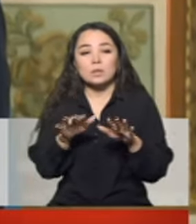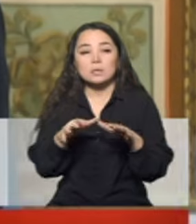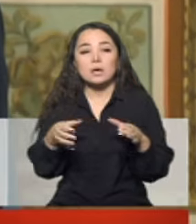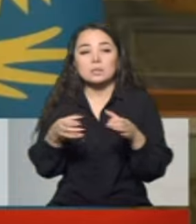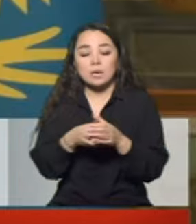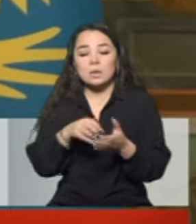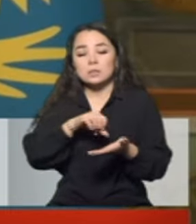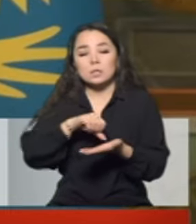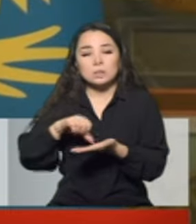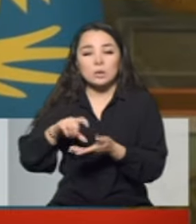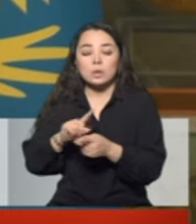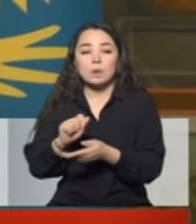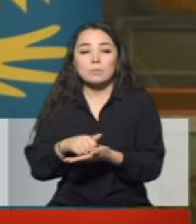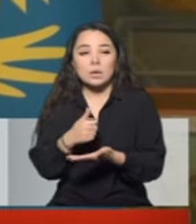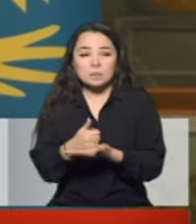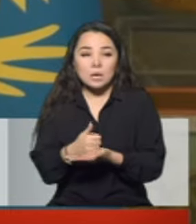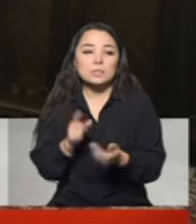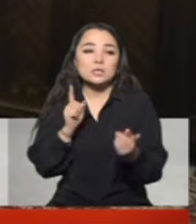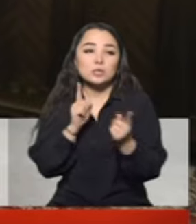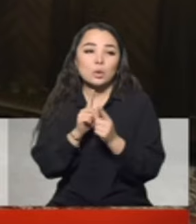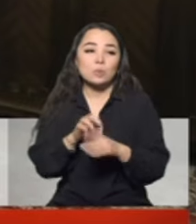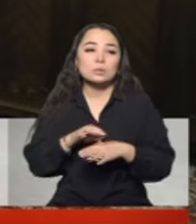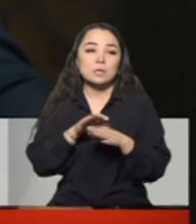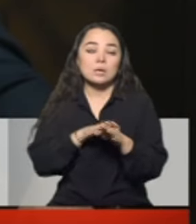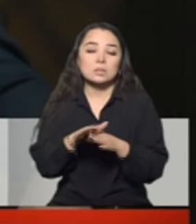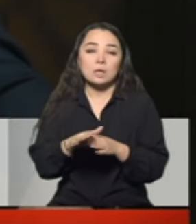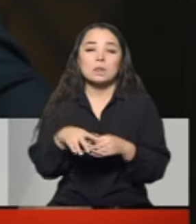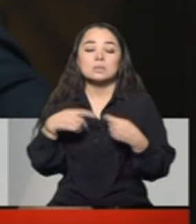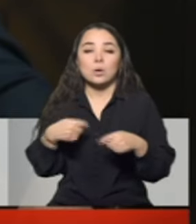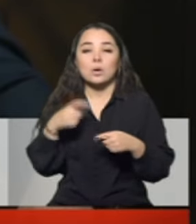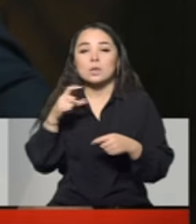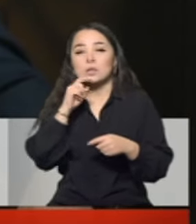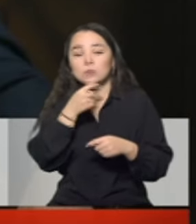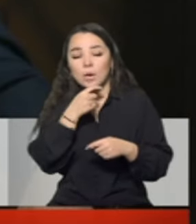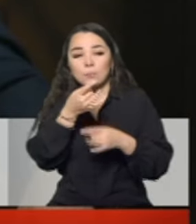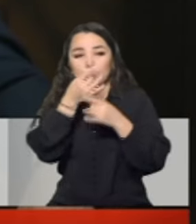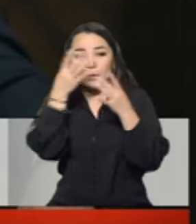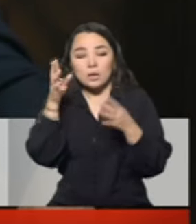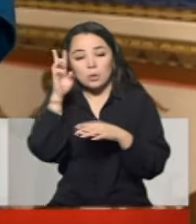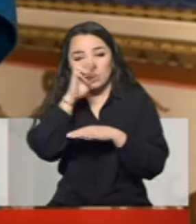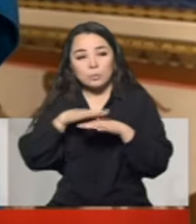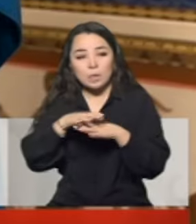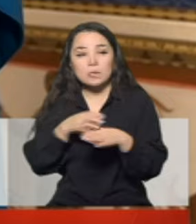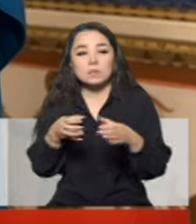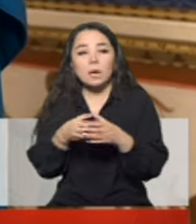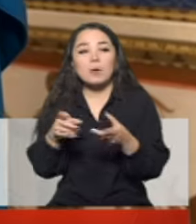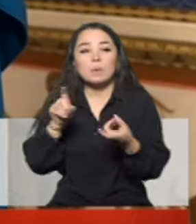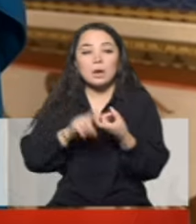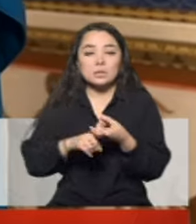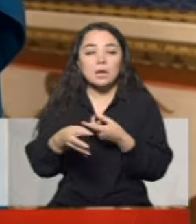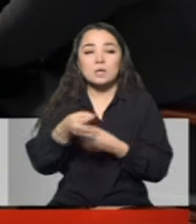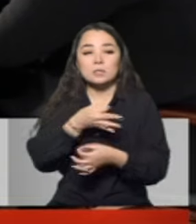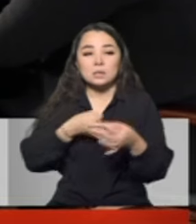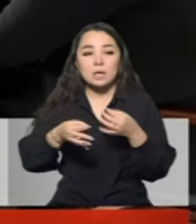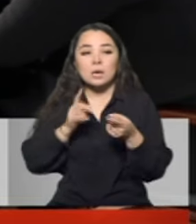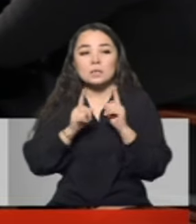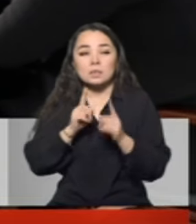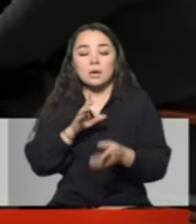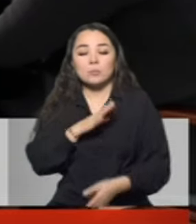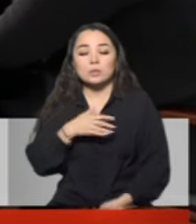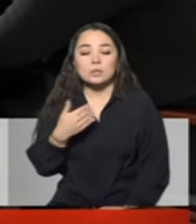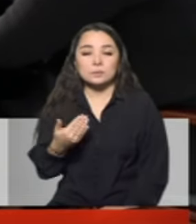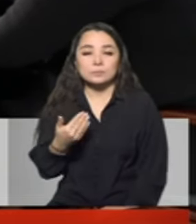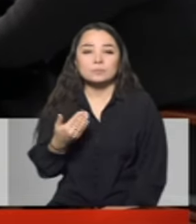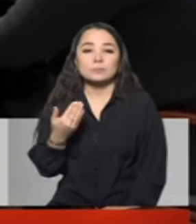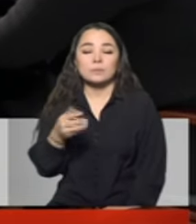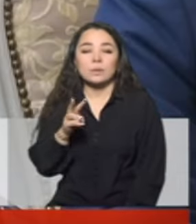парламенттік делегациялардың басшыларымен бірқатар кездесу өткізіп, сауда, экономикалық және мәдени гуманитарлық байланыстарды нығайту жайын талқылады. Ресейлік әріптесі